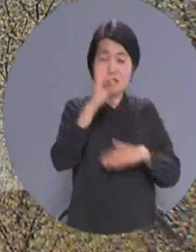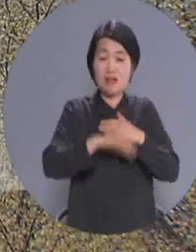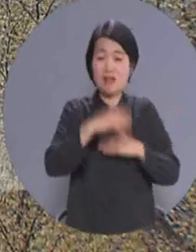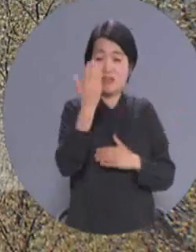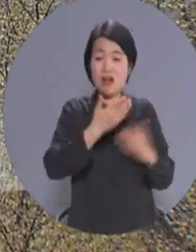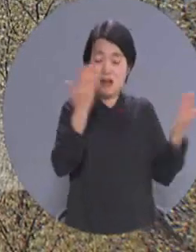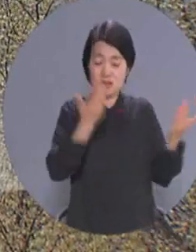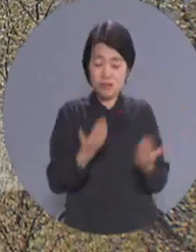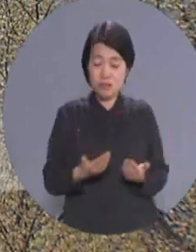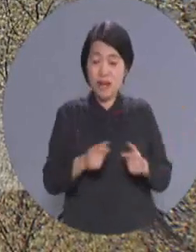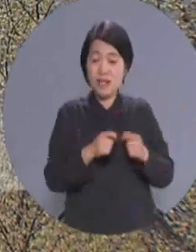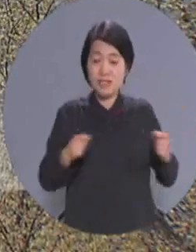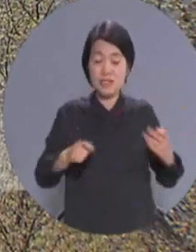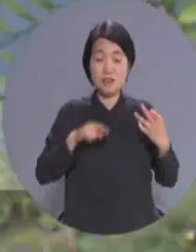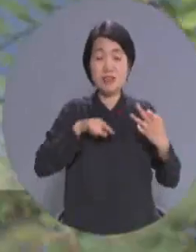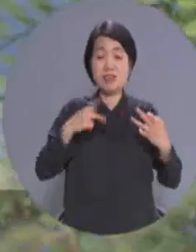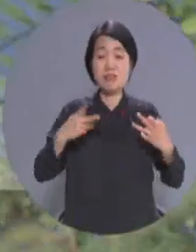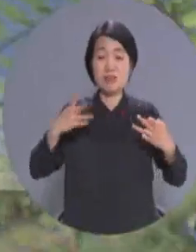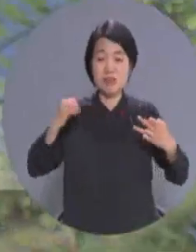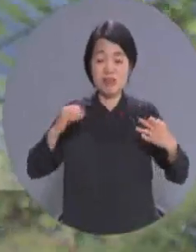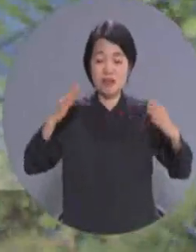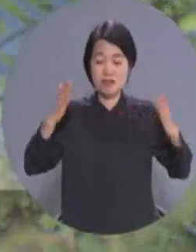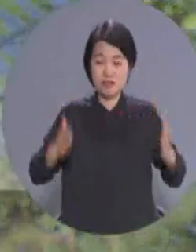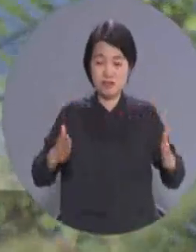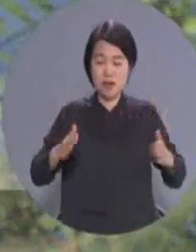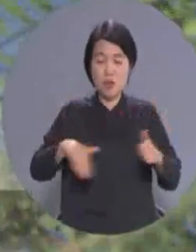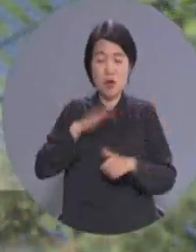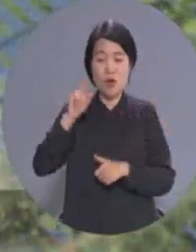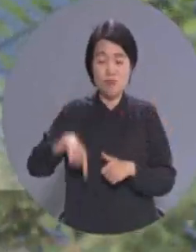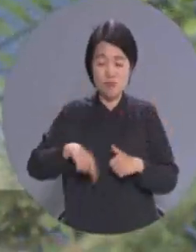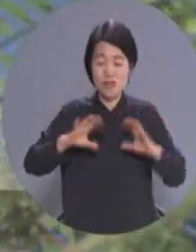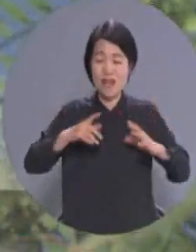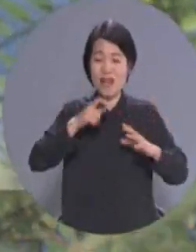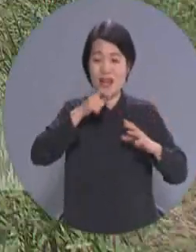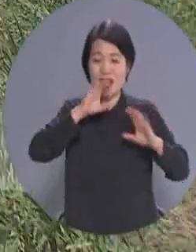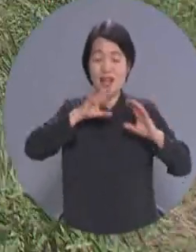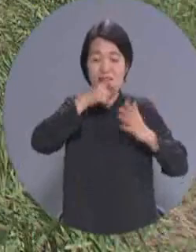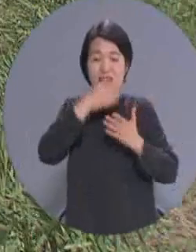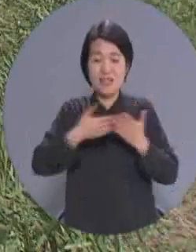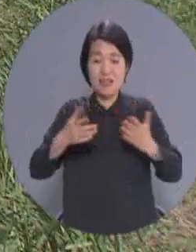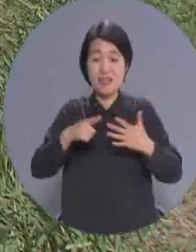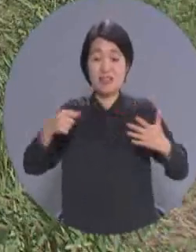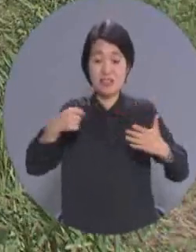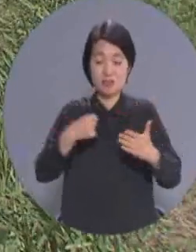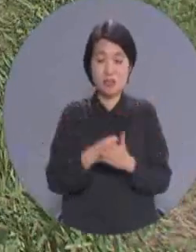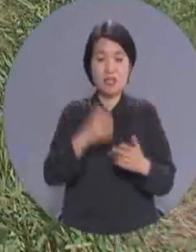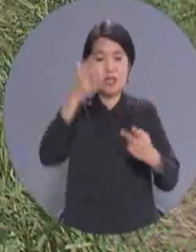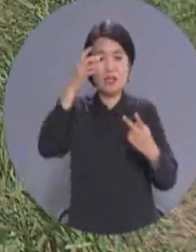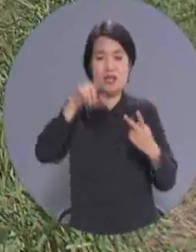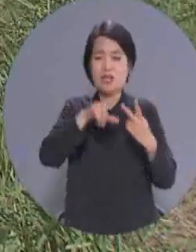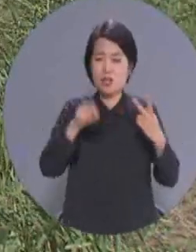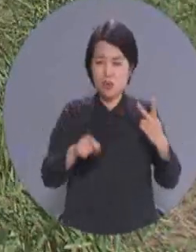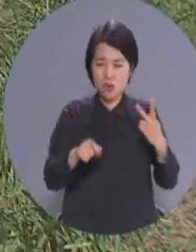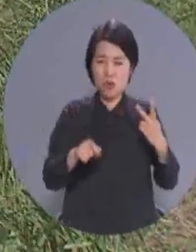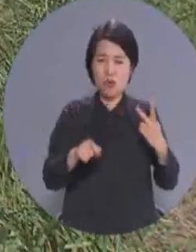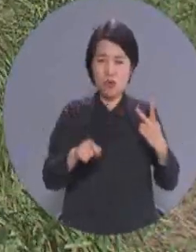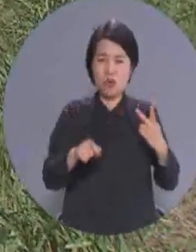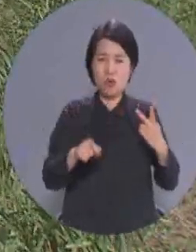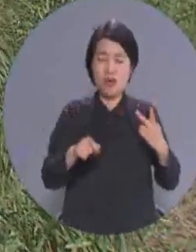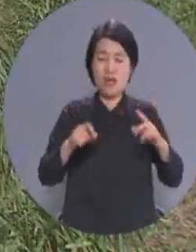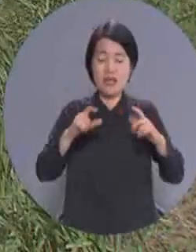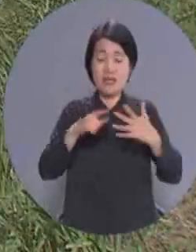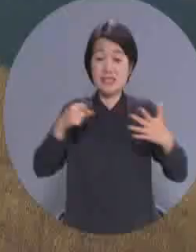동천 13.3km 구간이 환경부의 국가 천으로 지정됐습니다 다음달 최종 국가하천 지정 고시마을